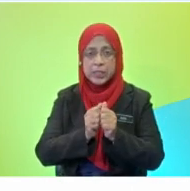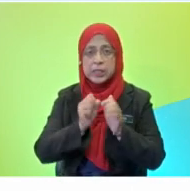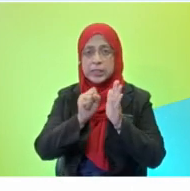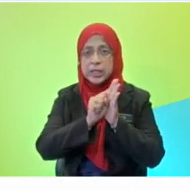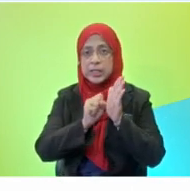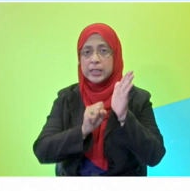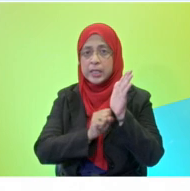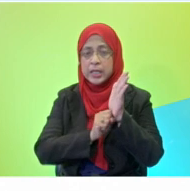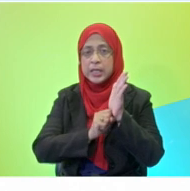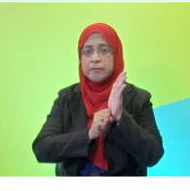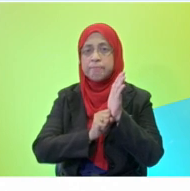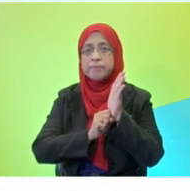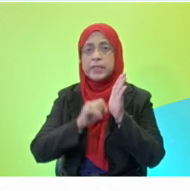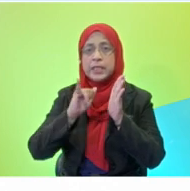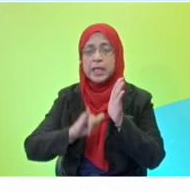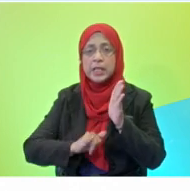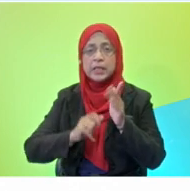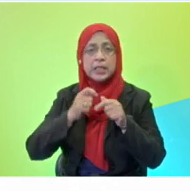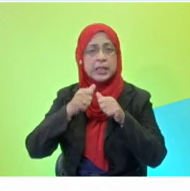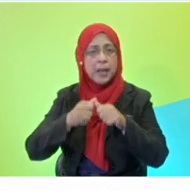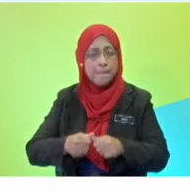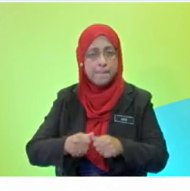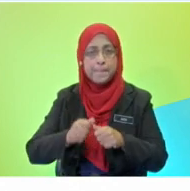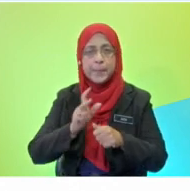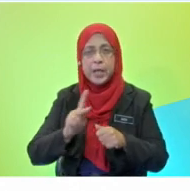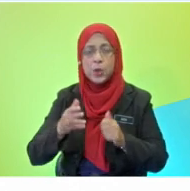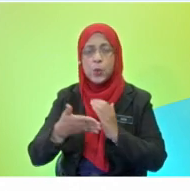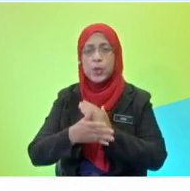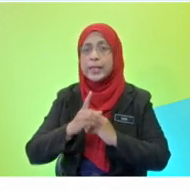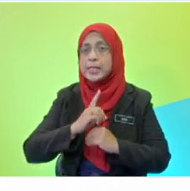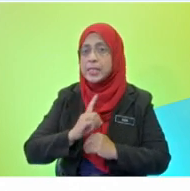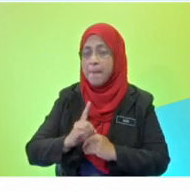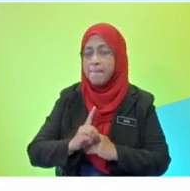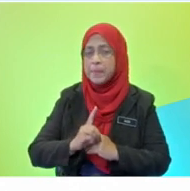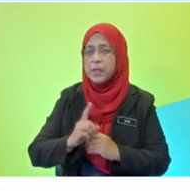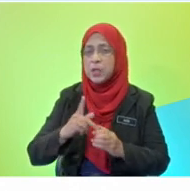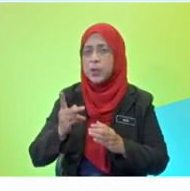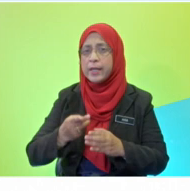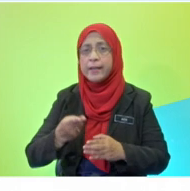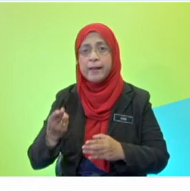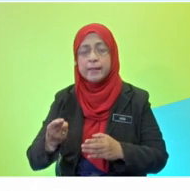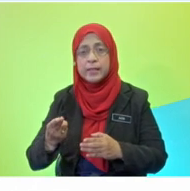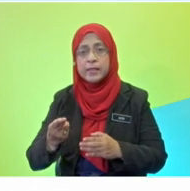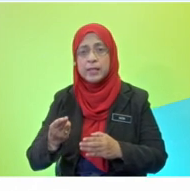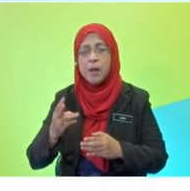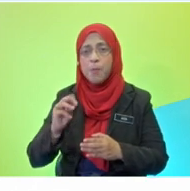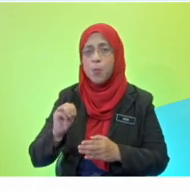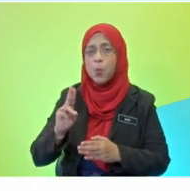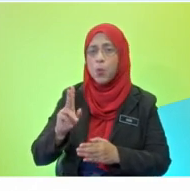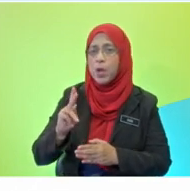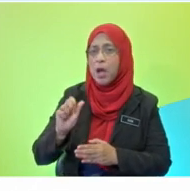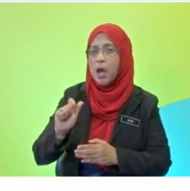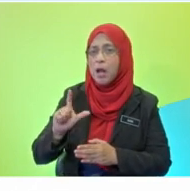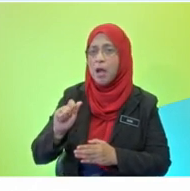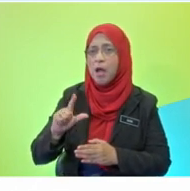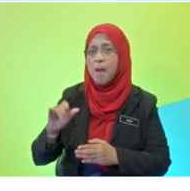ditetapkan oleh syara jadi maknanya keluar harta tertentu bagi orang yang lengkap maknanya mukallaf nih dia sempurna